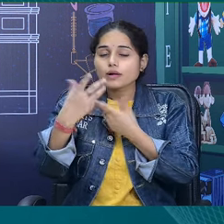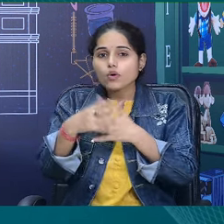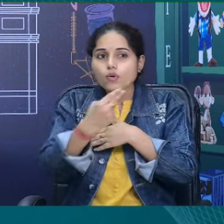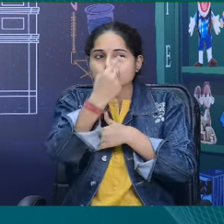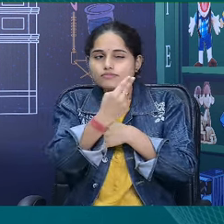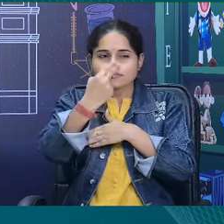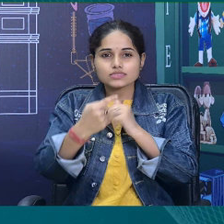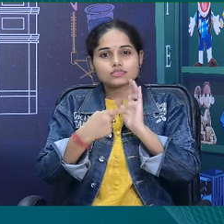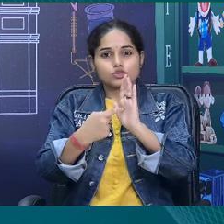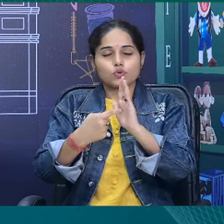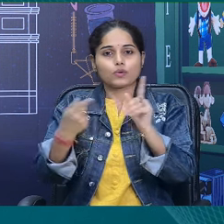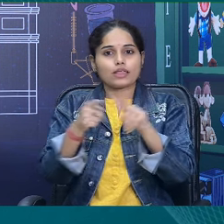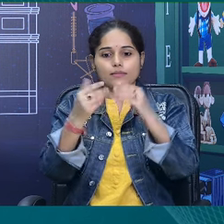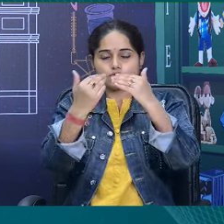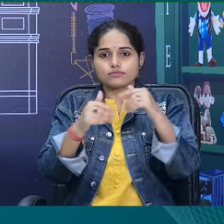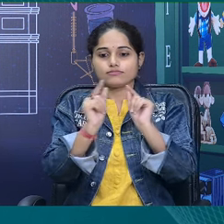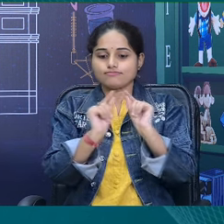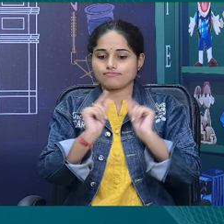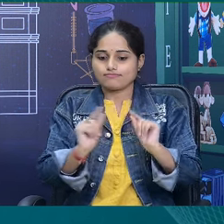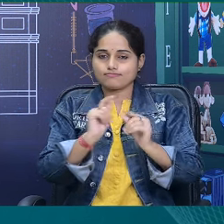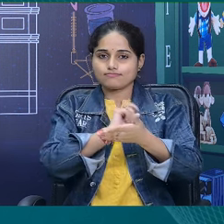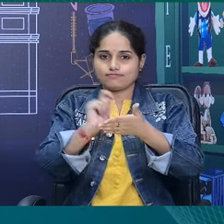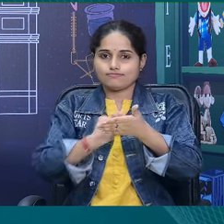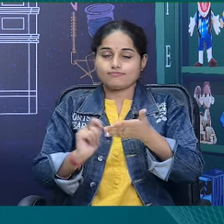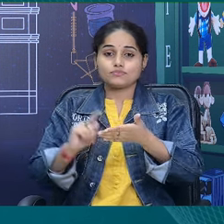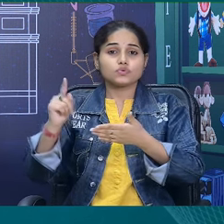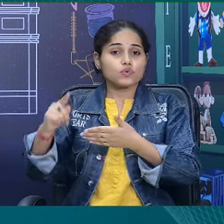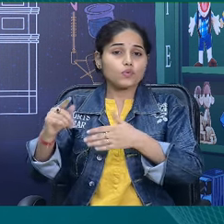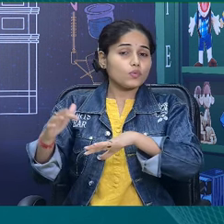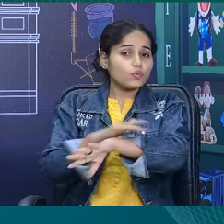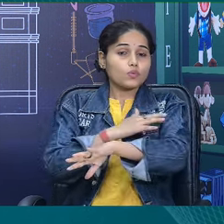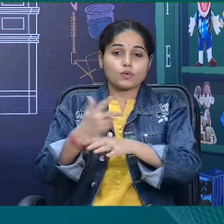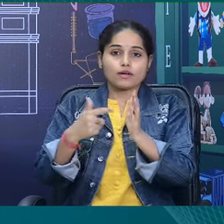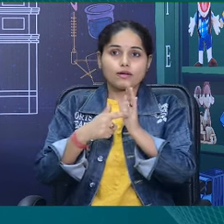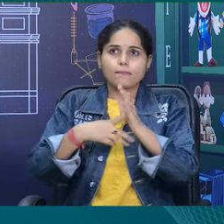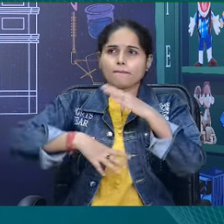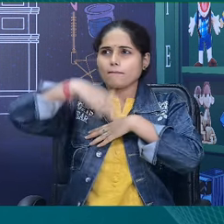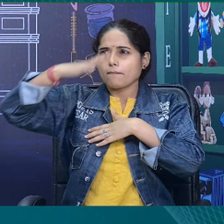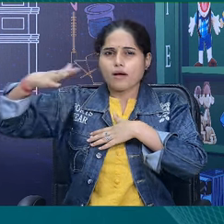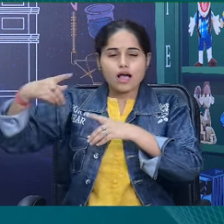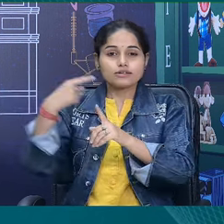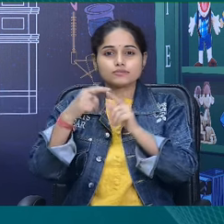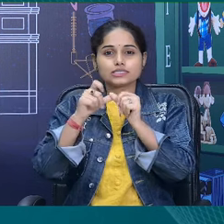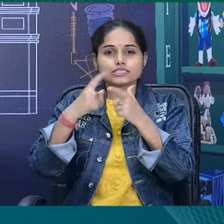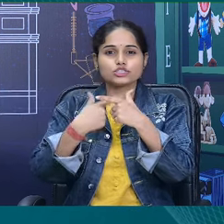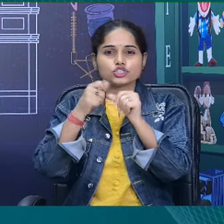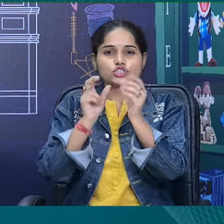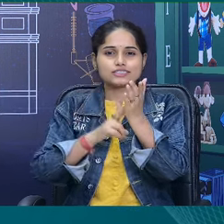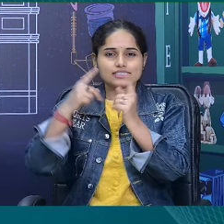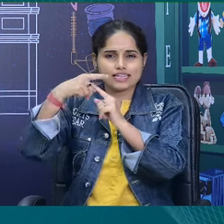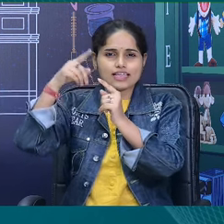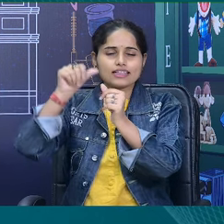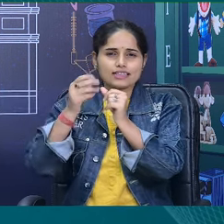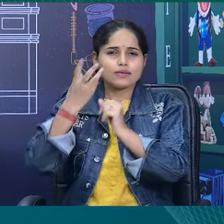कोशिश किया करते थे और यह बहुत ही ज्यादा इंस्पायर थे अजंता मुगल और पहाड़ी पीरियड के टाइम से तो जब भी आप इनके कोई